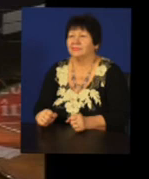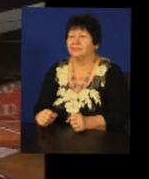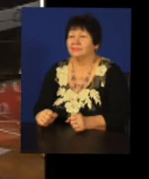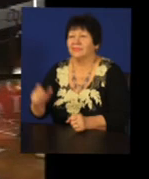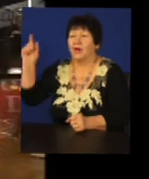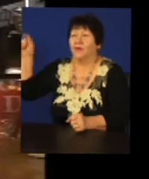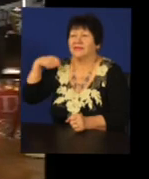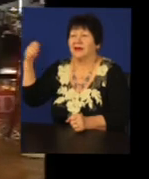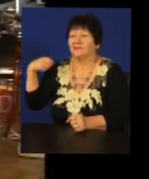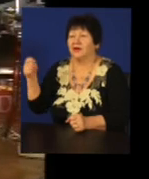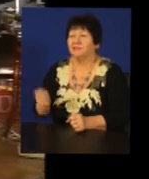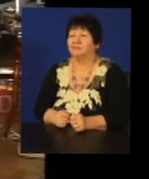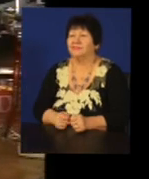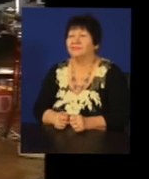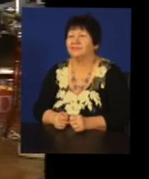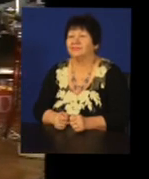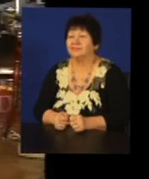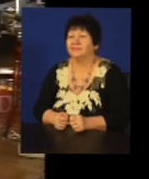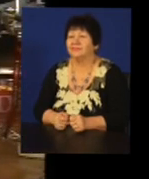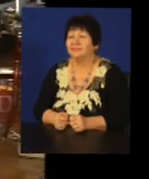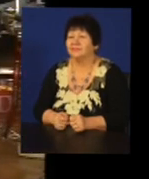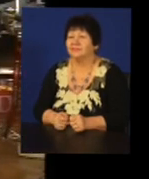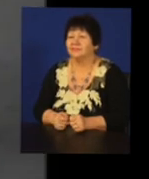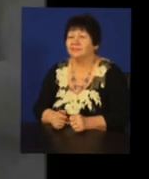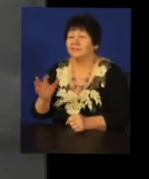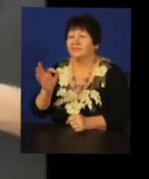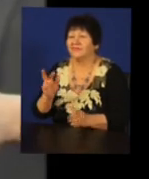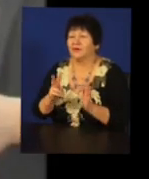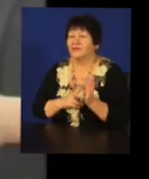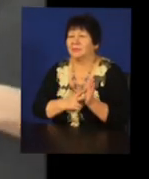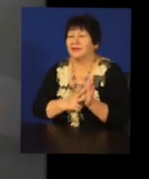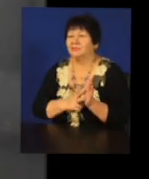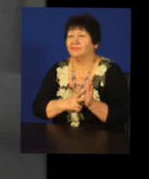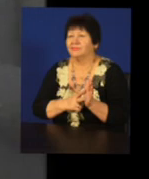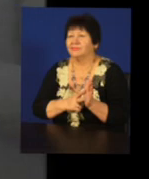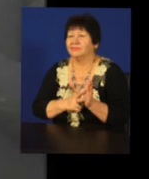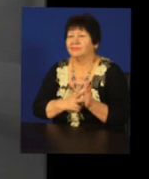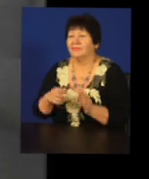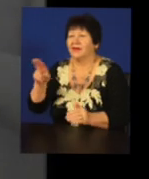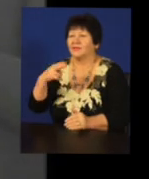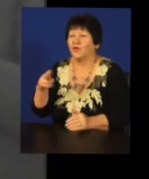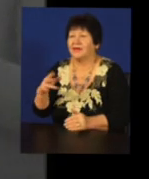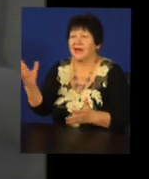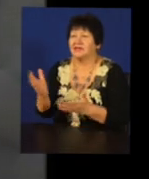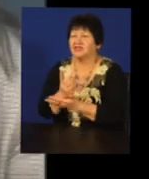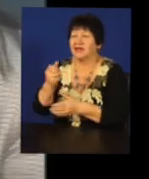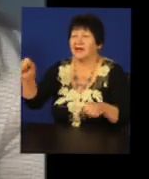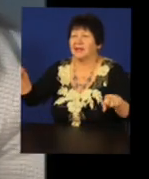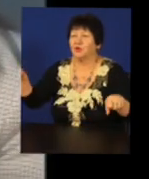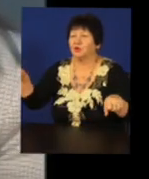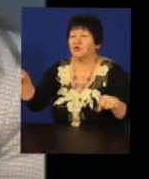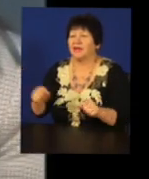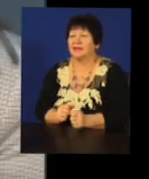Doina. Sună, te rog. Da, 07. Da, te rog. Doina, Sârghi, ai câștigat